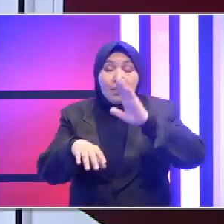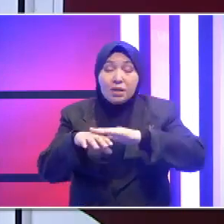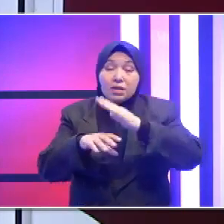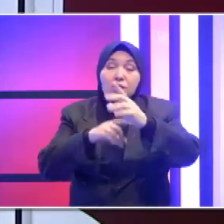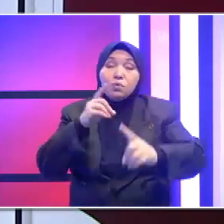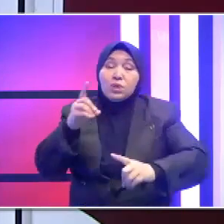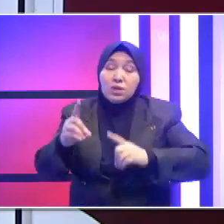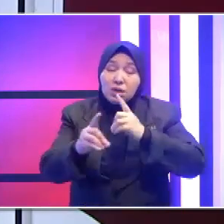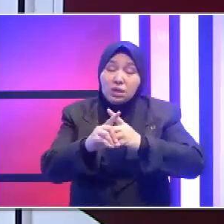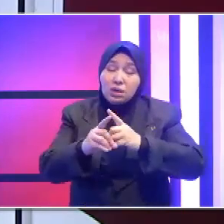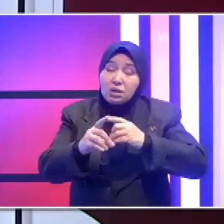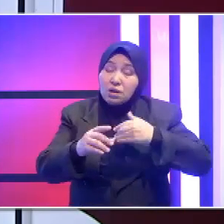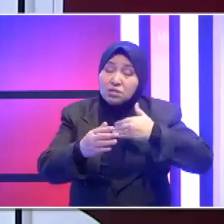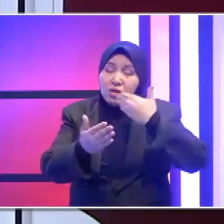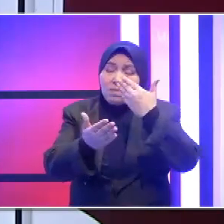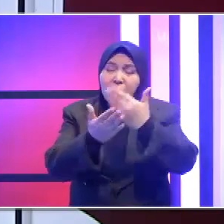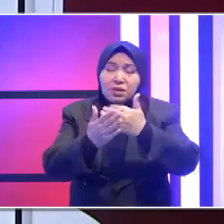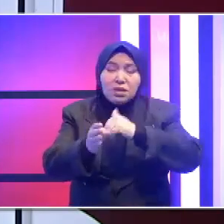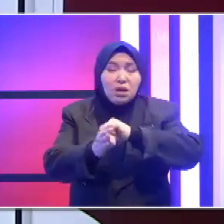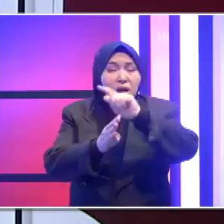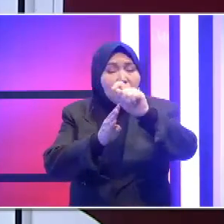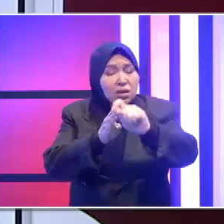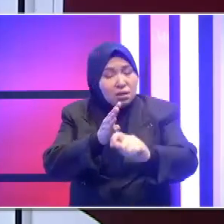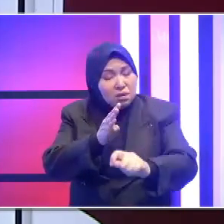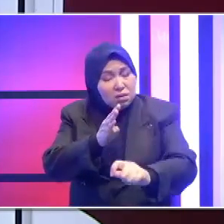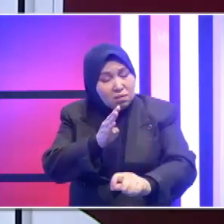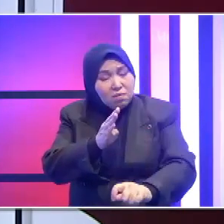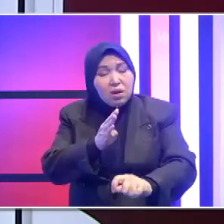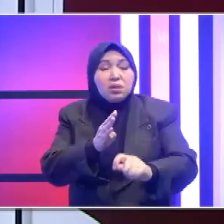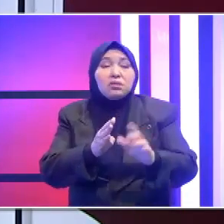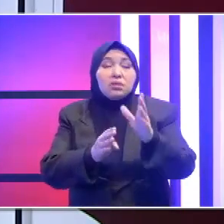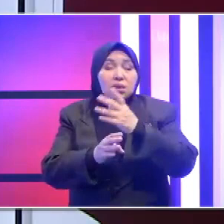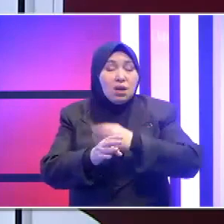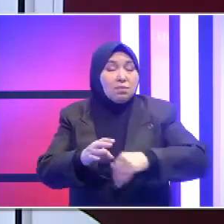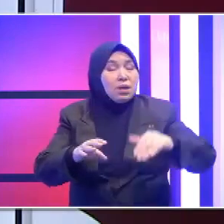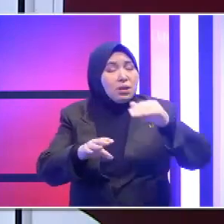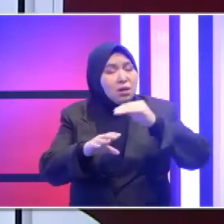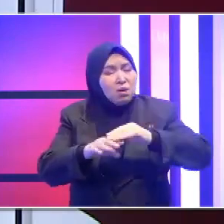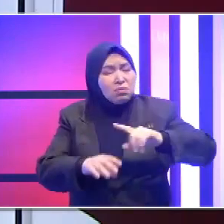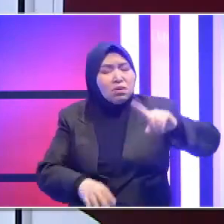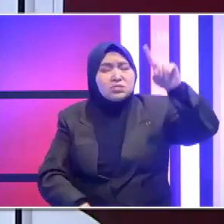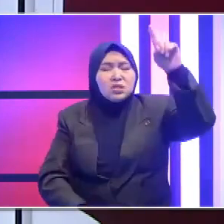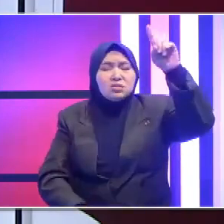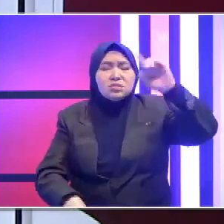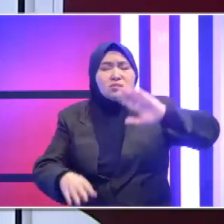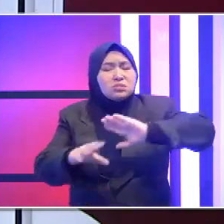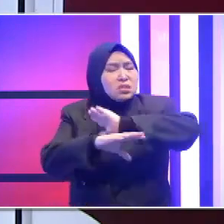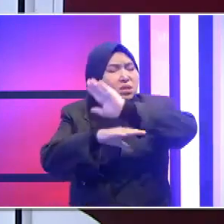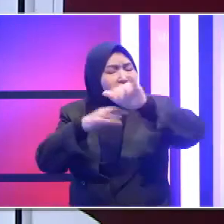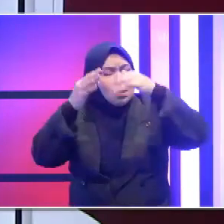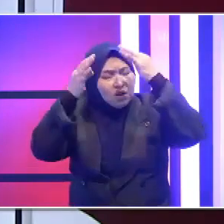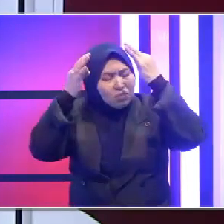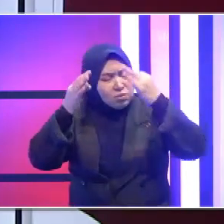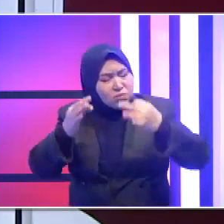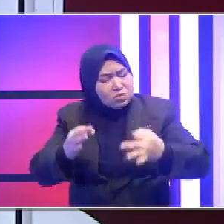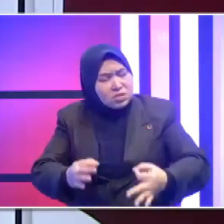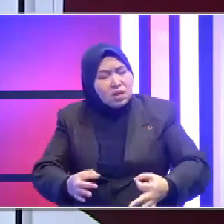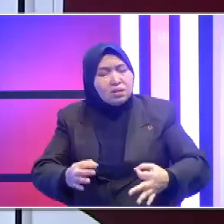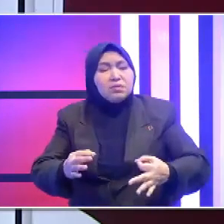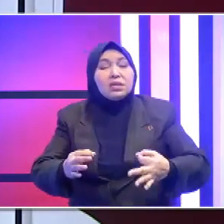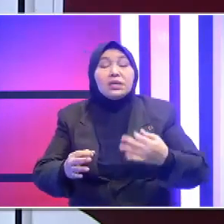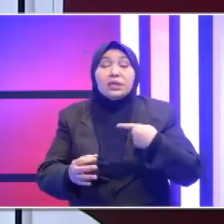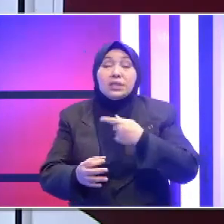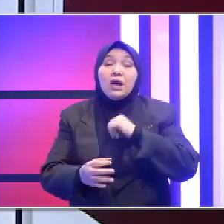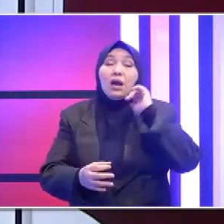di dunia ini Dan juga di akhirat walahul hamdu wa ilaihi turja'un kepadanyalah l Segala keputusan hukum dan